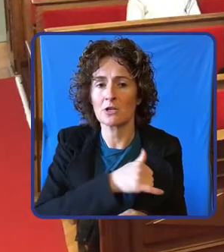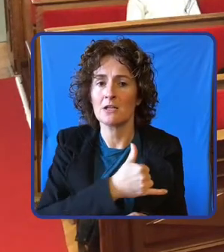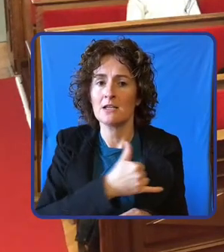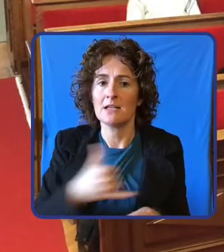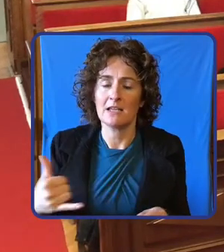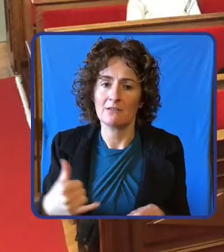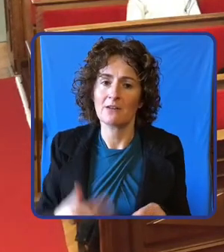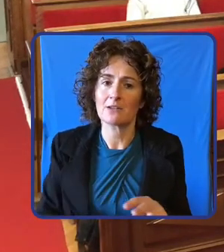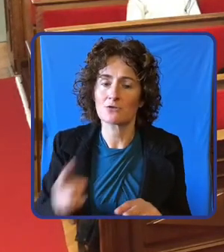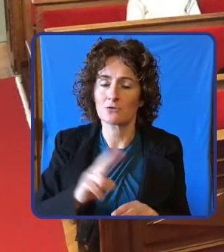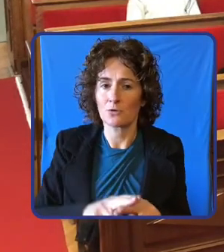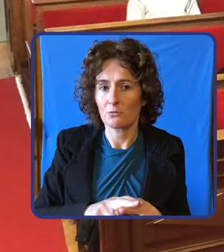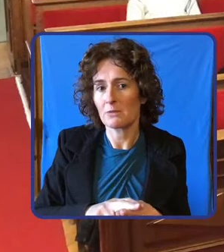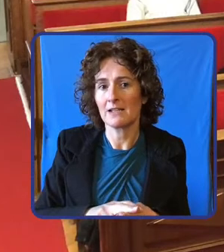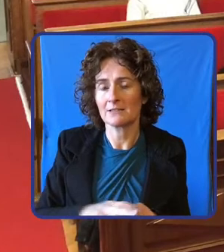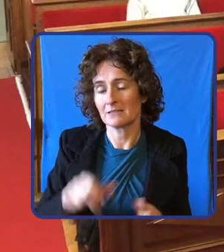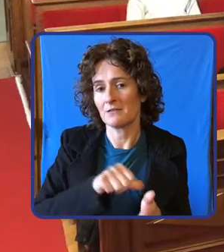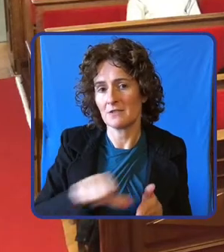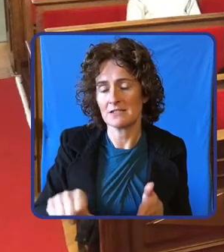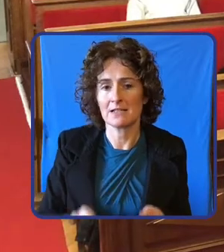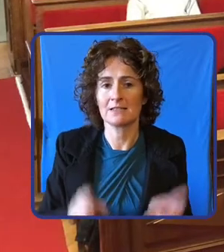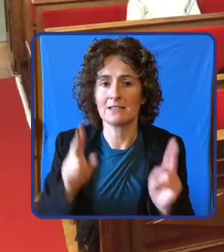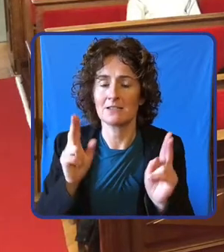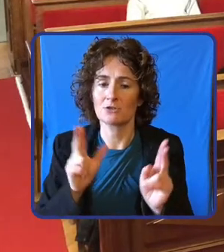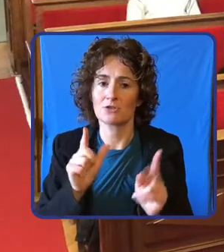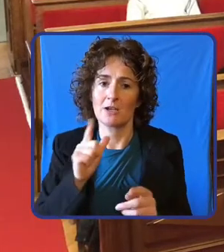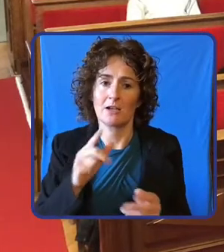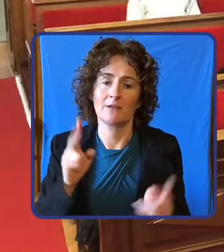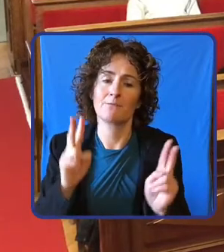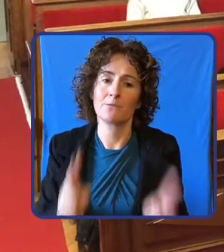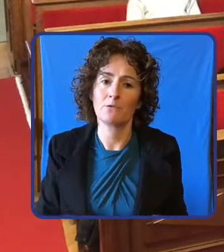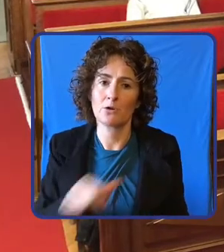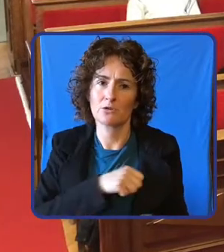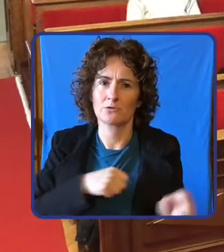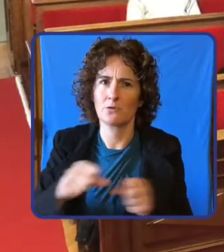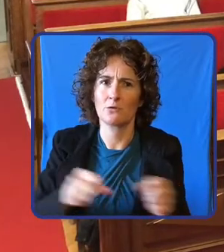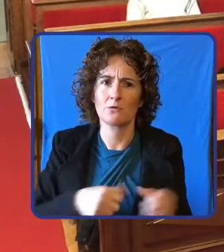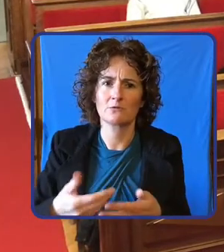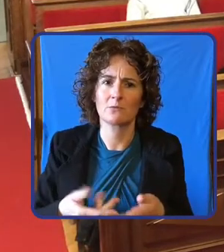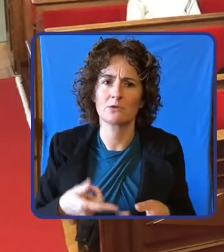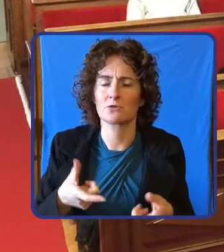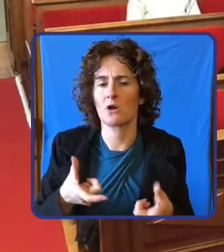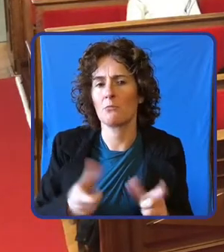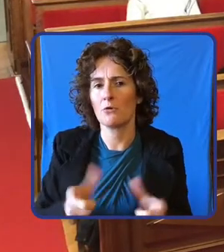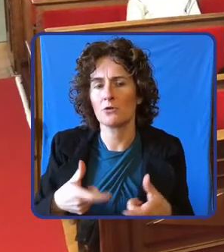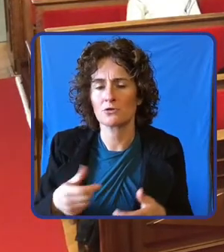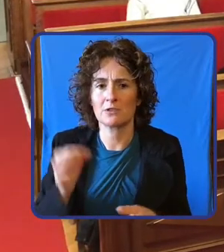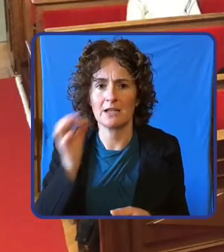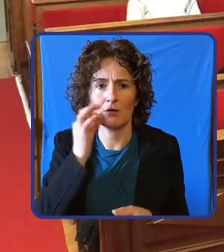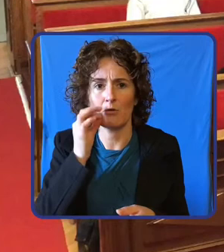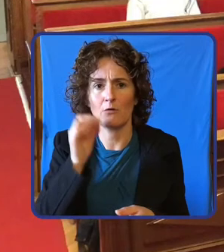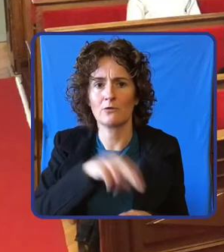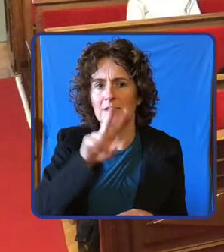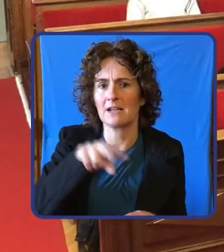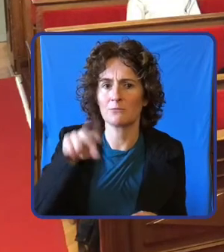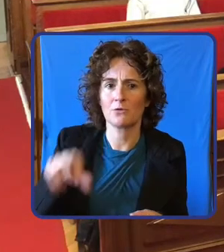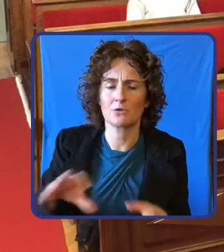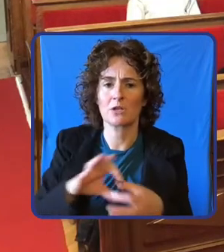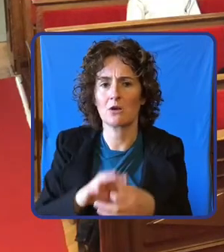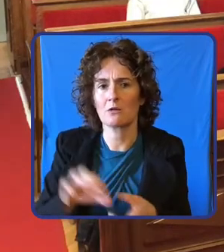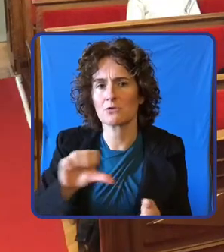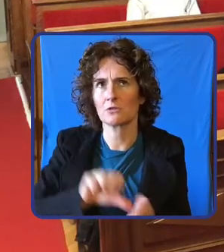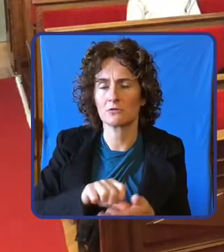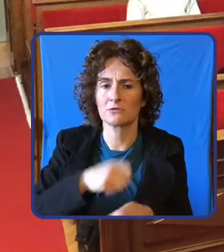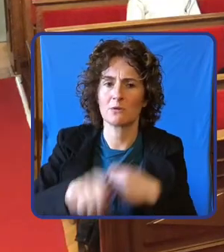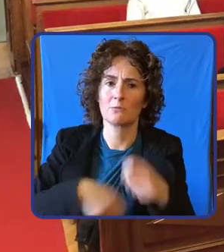ennek eredményeként a kötelező feltálltó intézmények, mint a bölcsödék, óvodák, múzeum, kapcsolatközpont